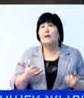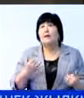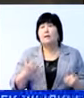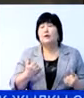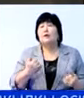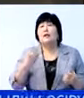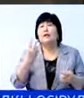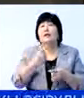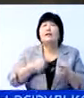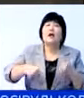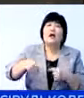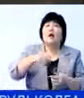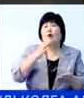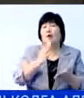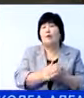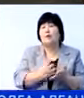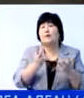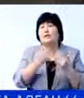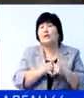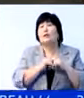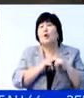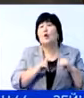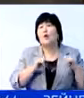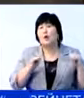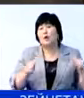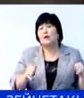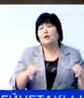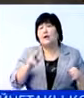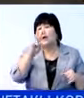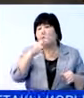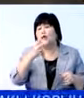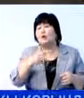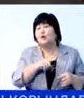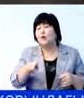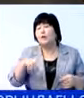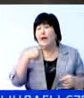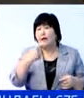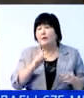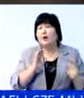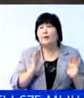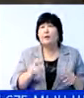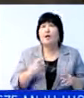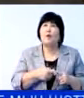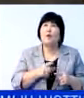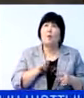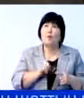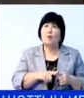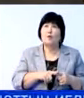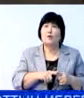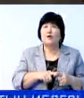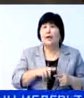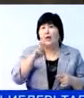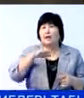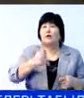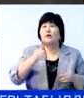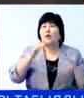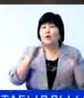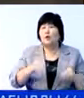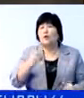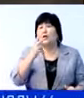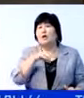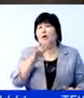оборот бар, кәсіпкерлер санын ұлғайтамыз деп екі жыл көлемінде айтып жатырмыз. Бірақ енді осы ең құрамында төменгі 2 миллион